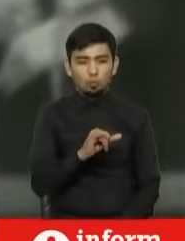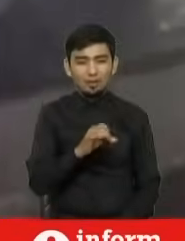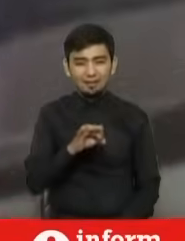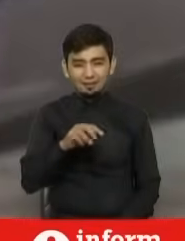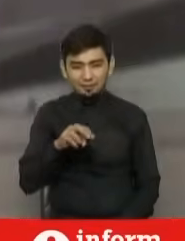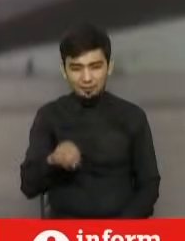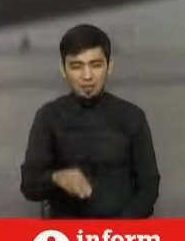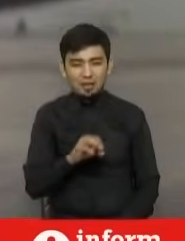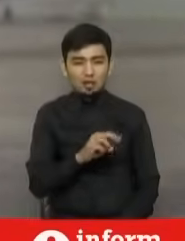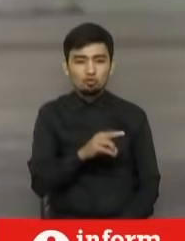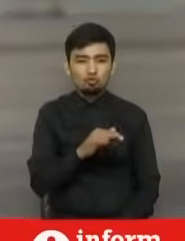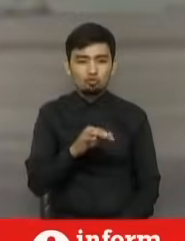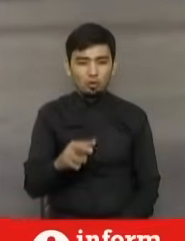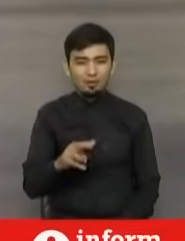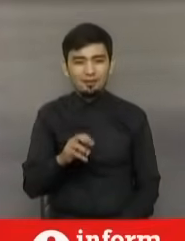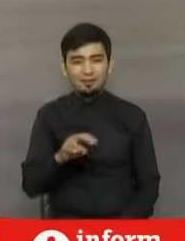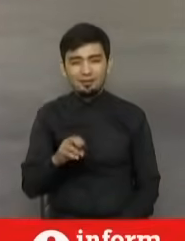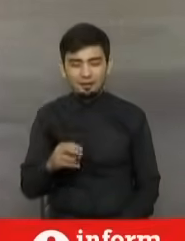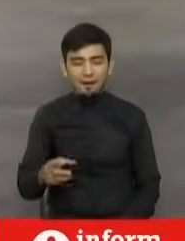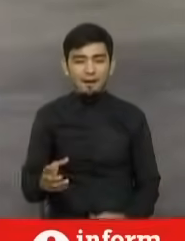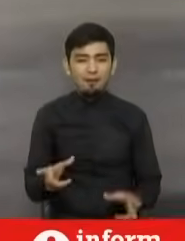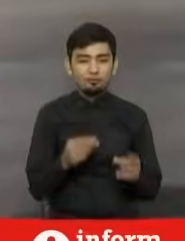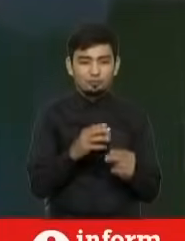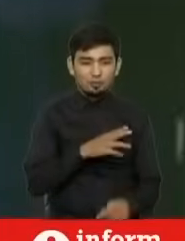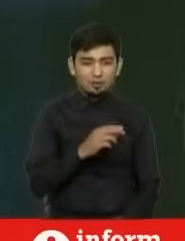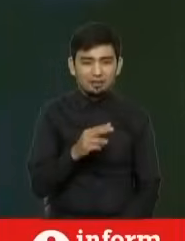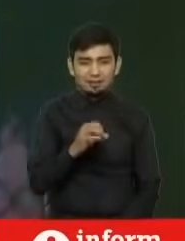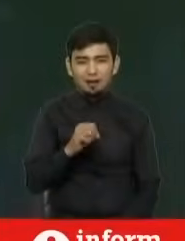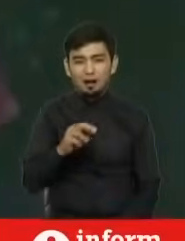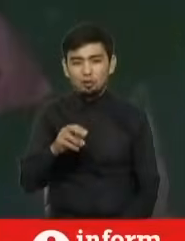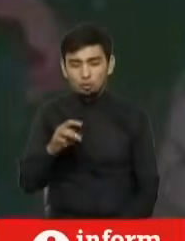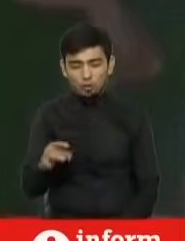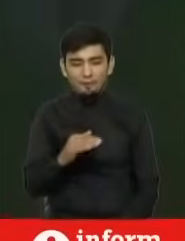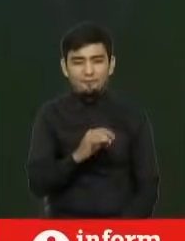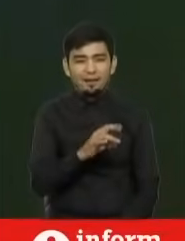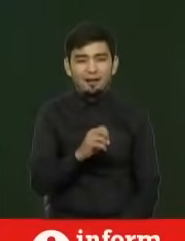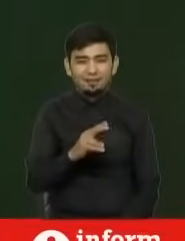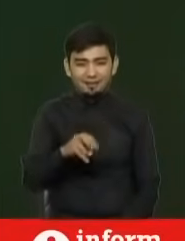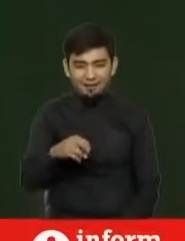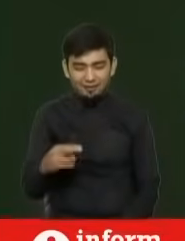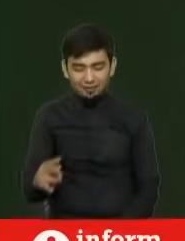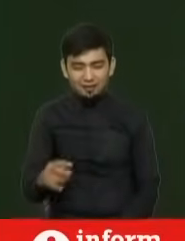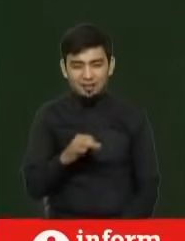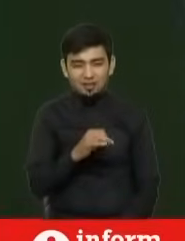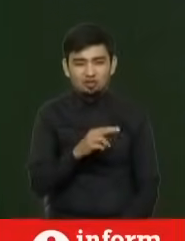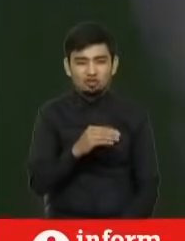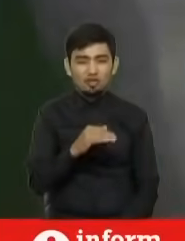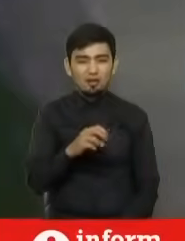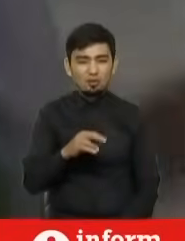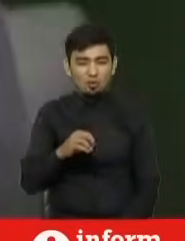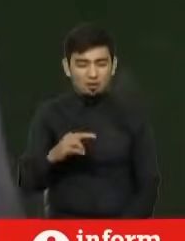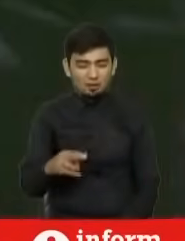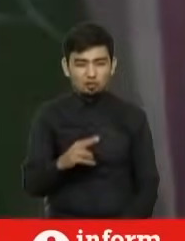Джон Кеннеди выжить удалось теодору рузвельту франклину рузвельту Джеральд форду рональ Рейган